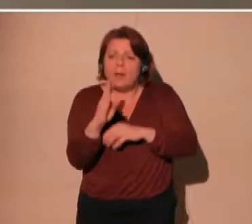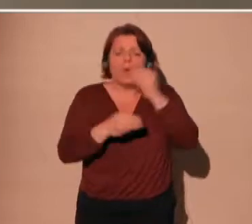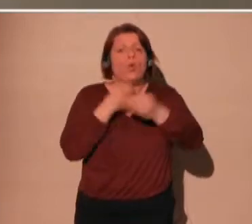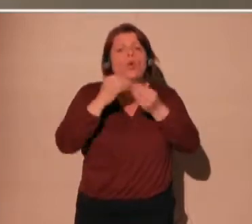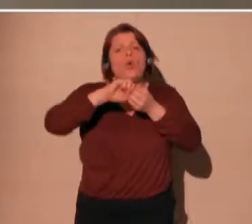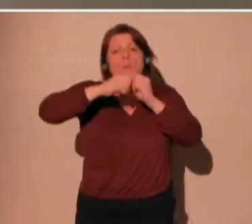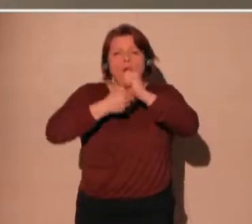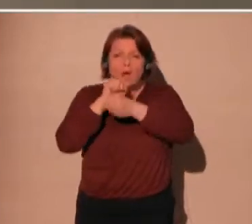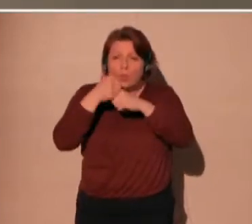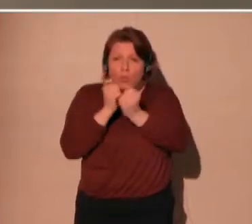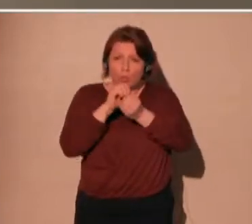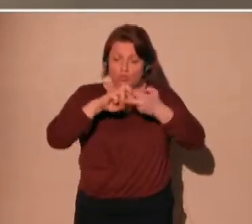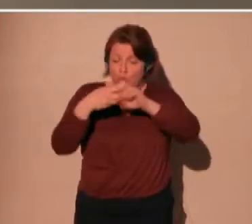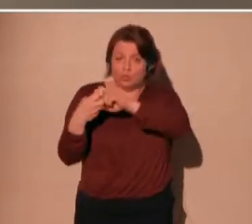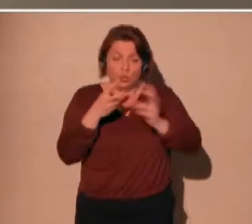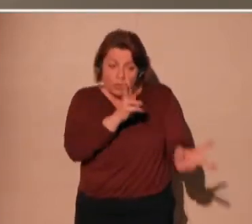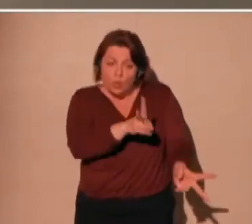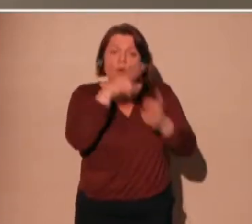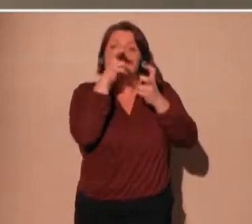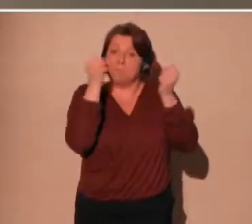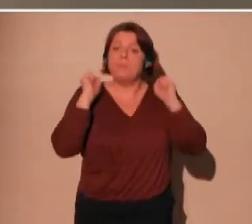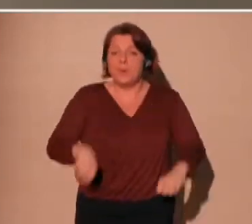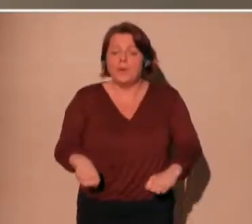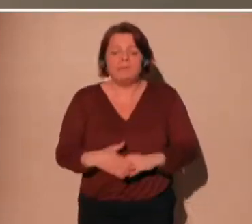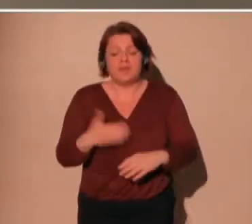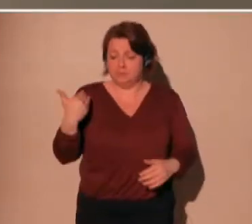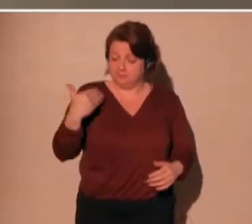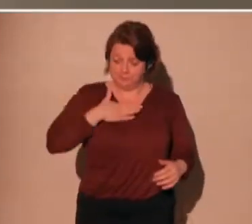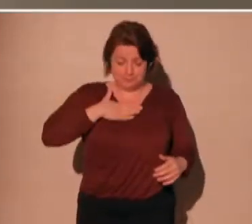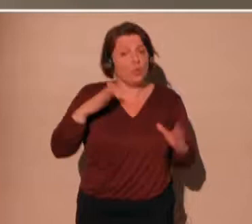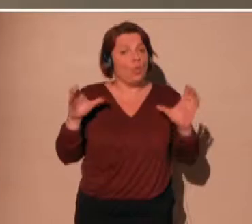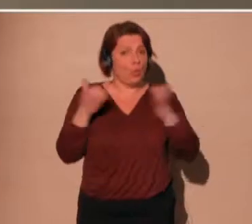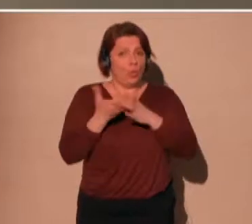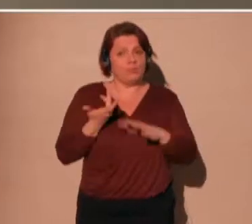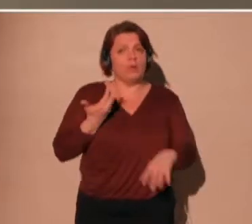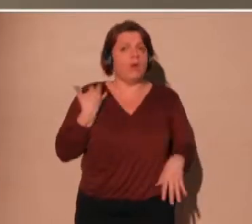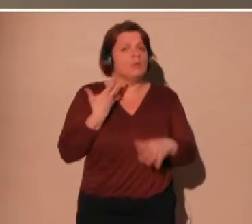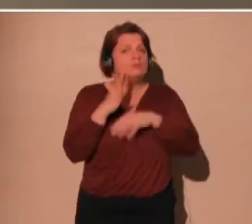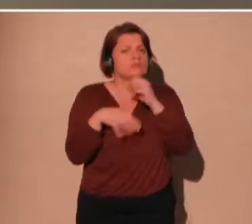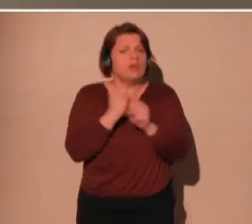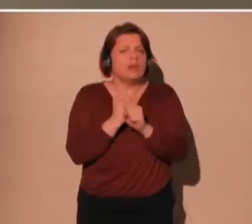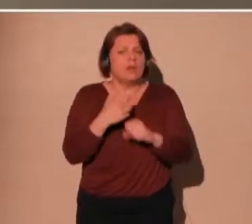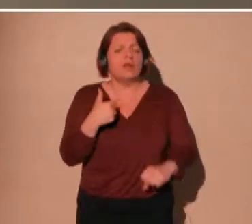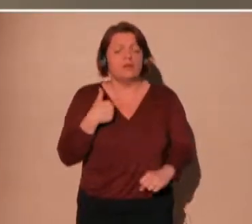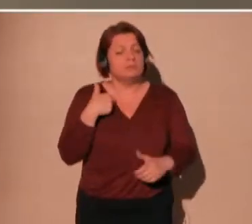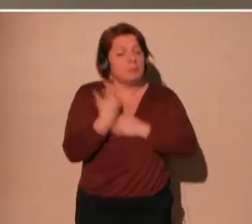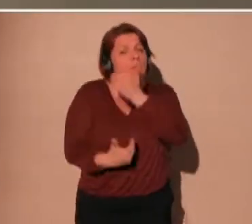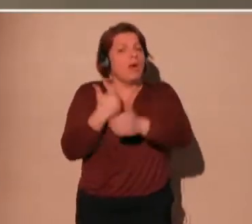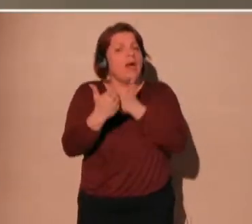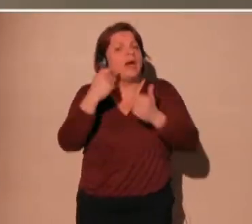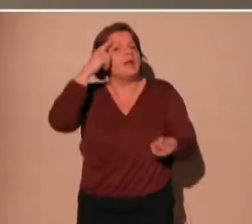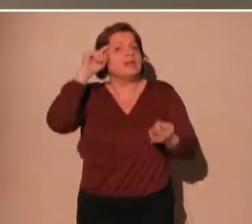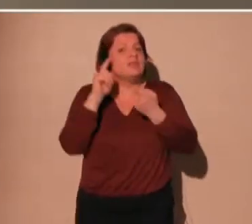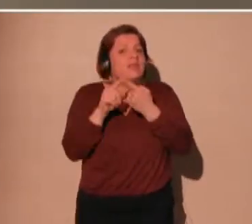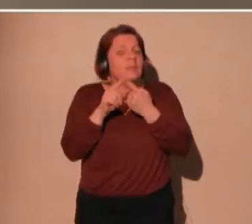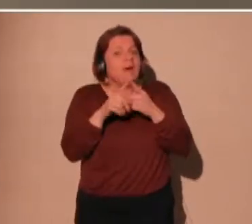molécules. Et dans mon groupe, il y a quelques années, on a pu progresser pour ce qui est des mécanismes